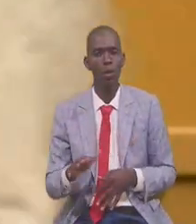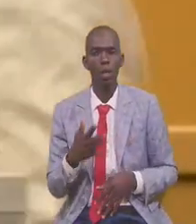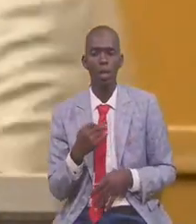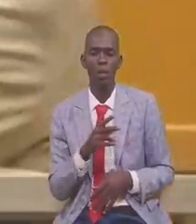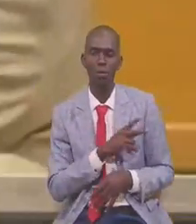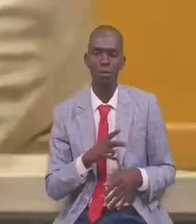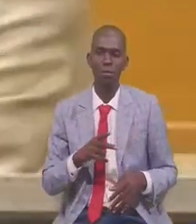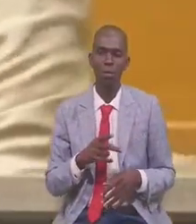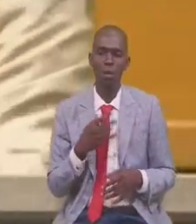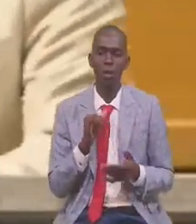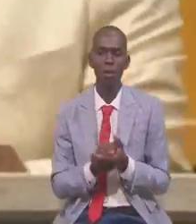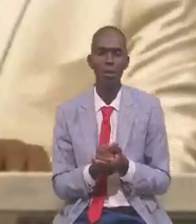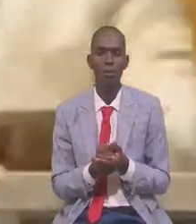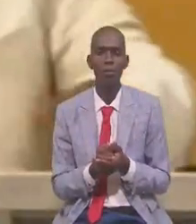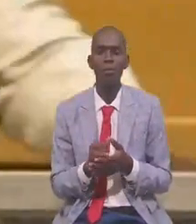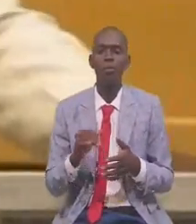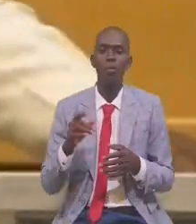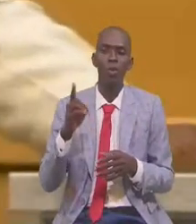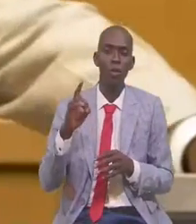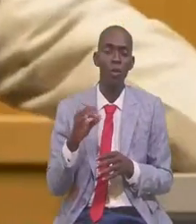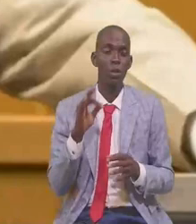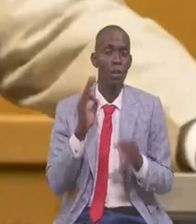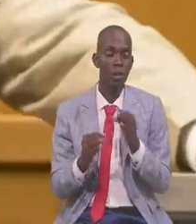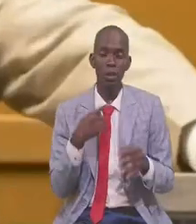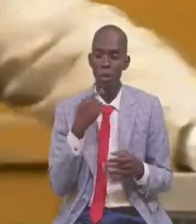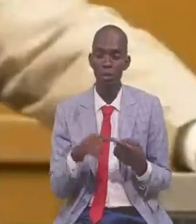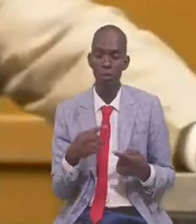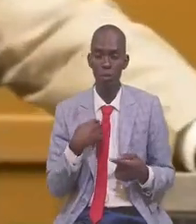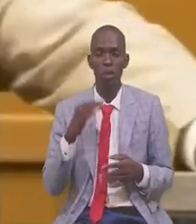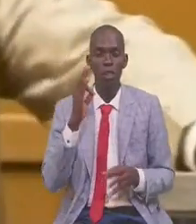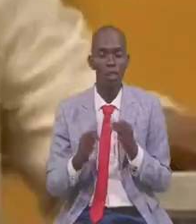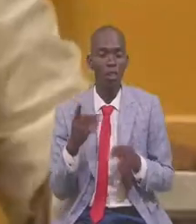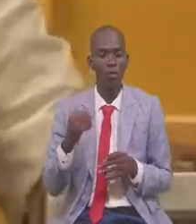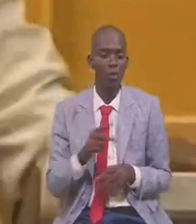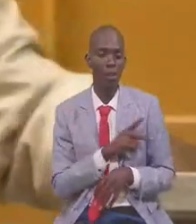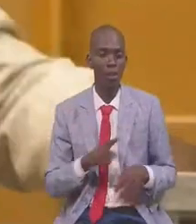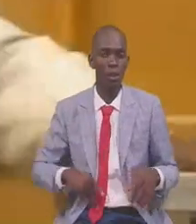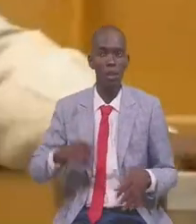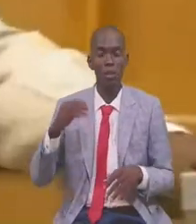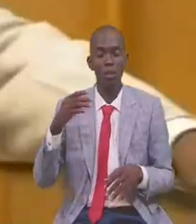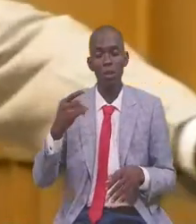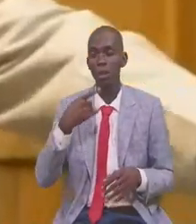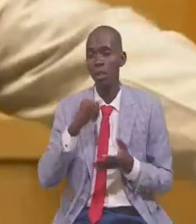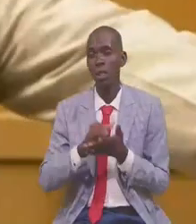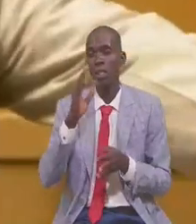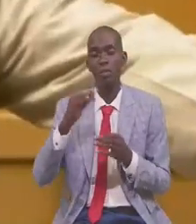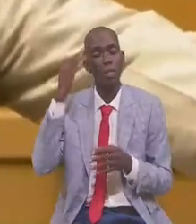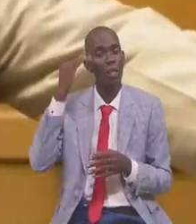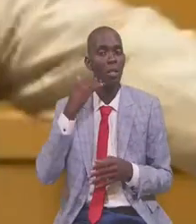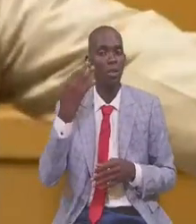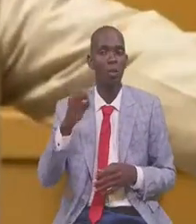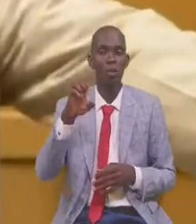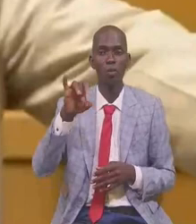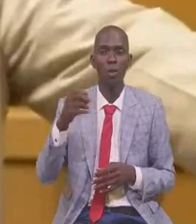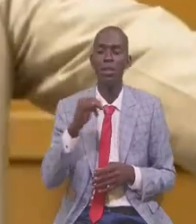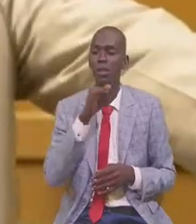que Dieu mettrait dans tout sa rigueur. Si la tête d'Élisée n'est pas coupée aujourd'hui, Élisée était là. Et il y avait des anciens